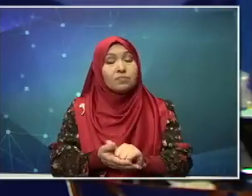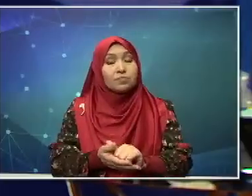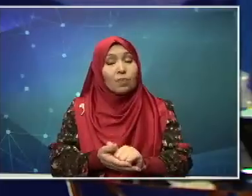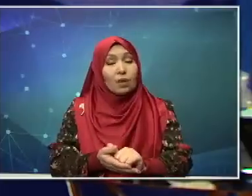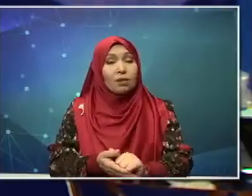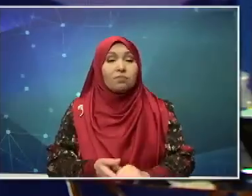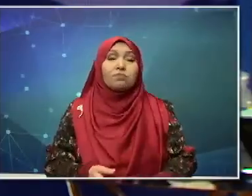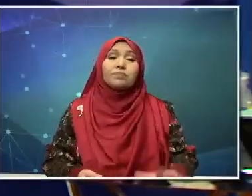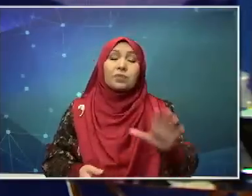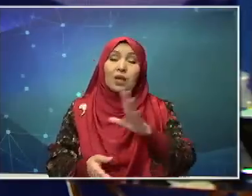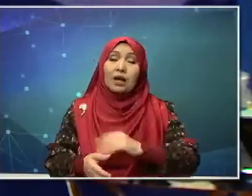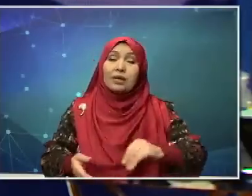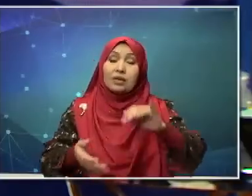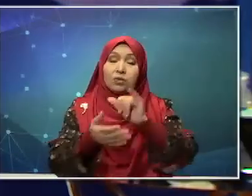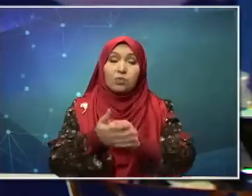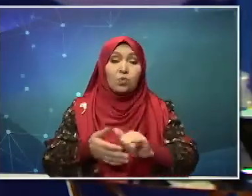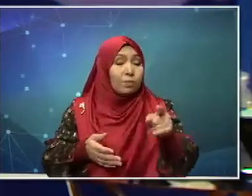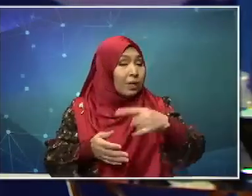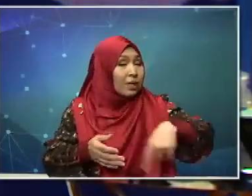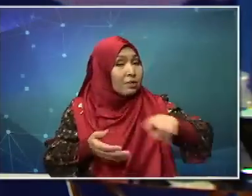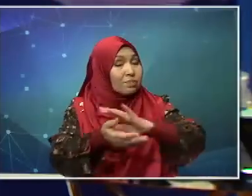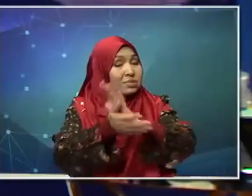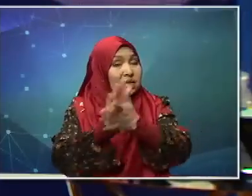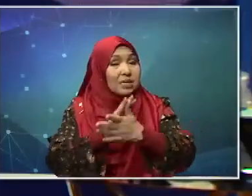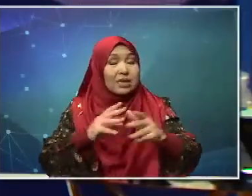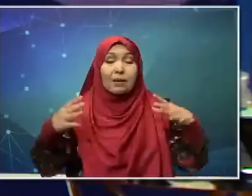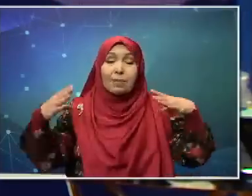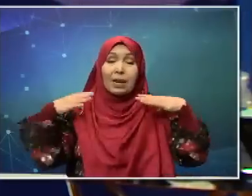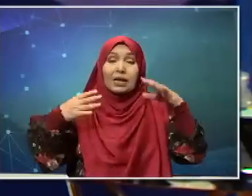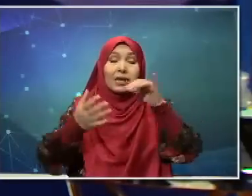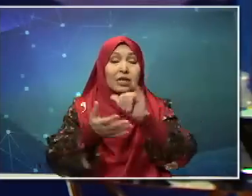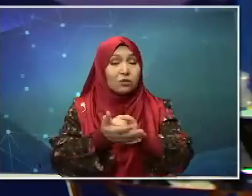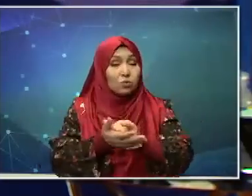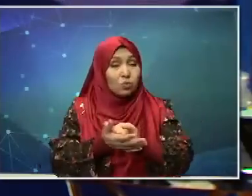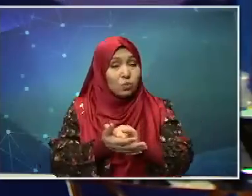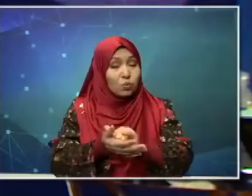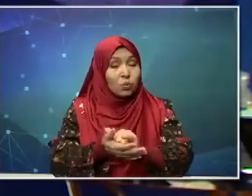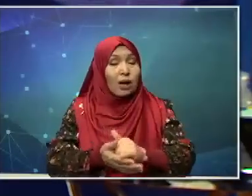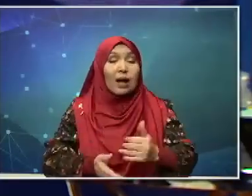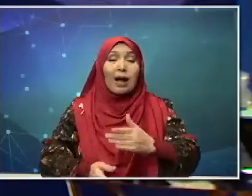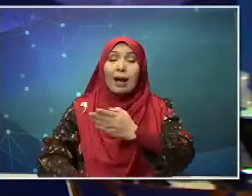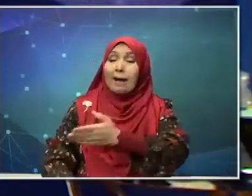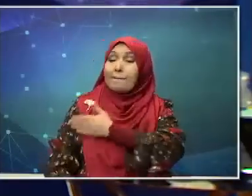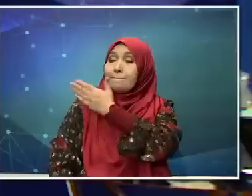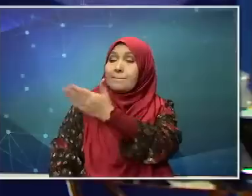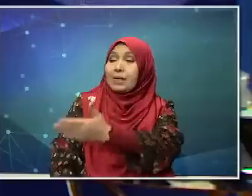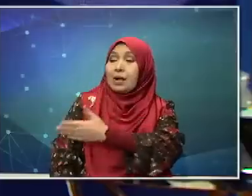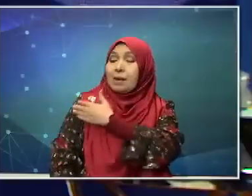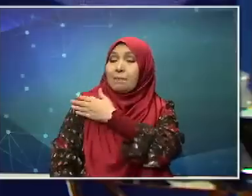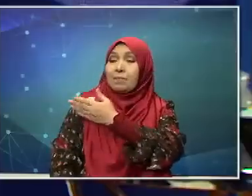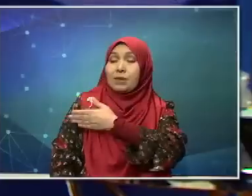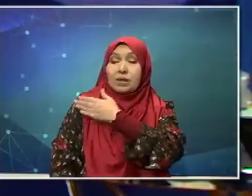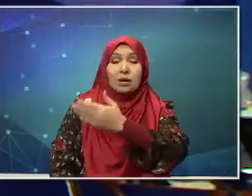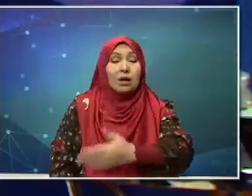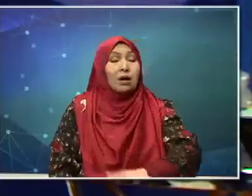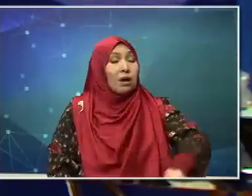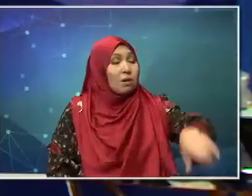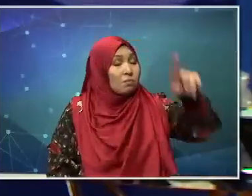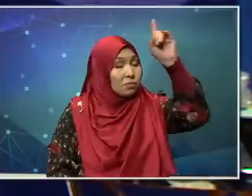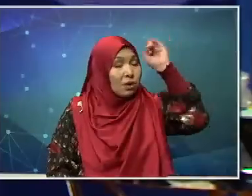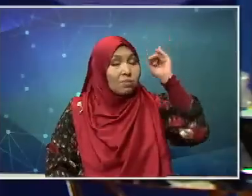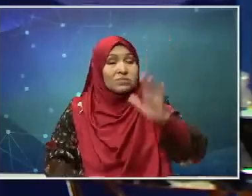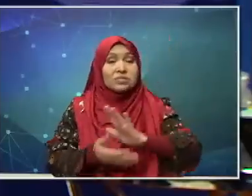Rohman yaitu mereka menjadikan malaikat itu sebagai hamba-hamba ar-rahman sebagai anak perempuan